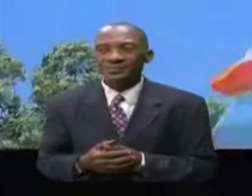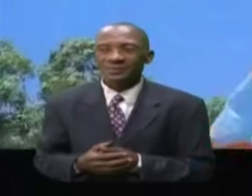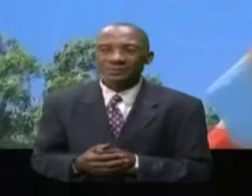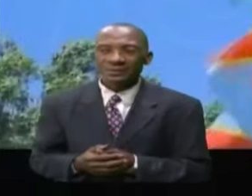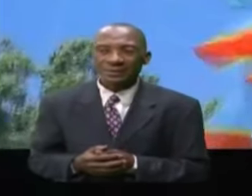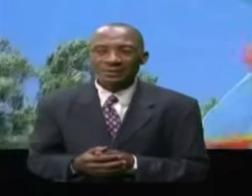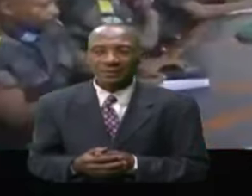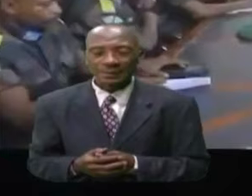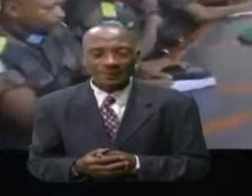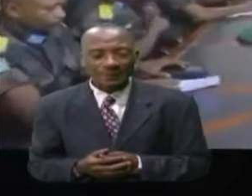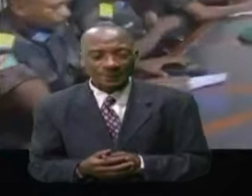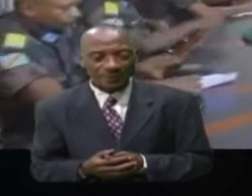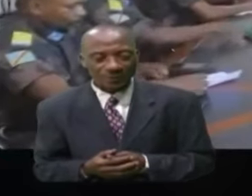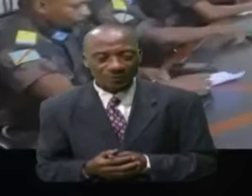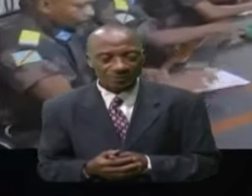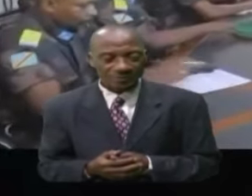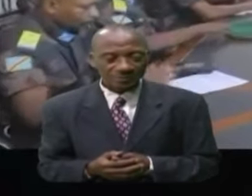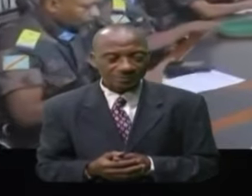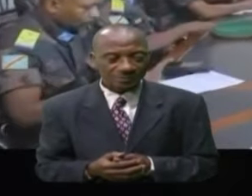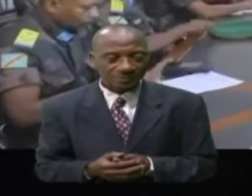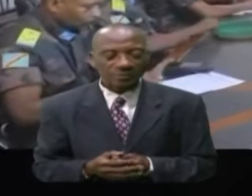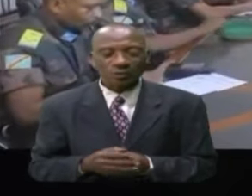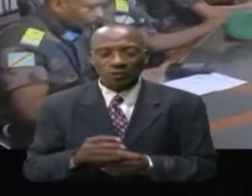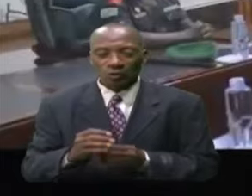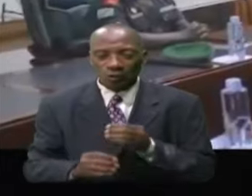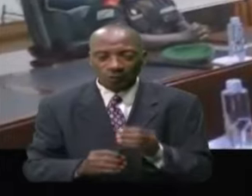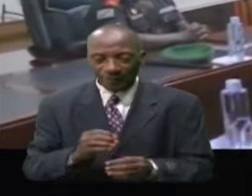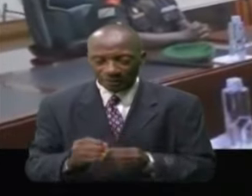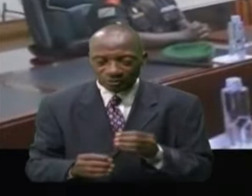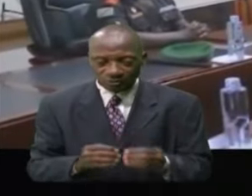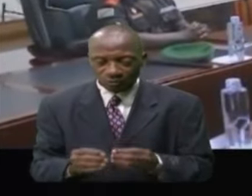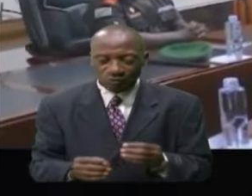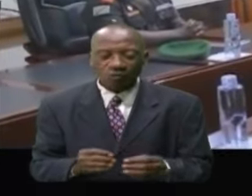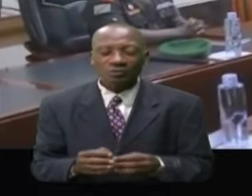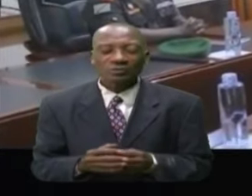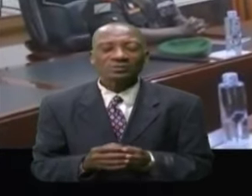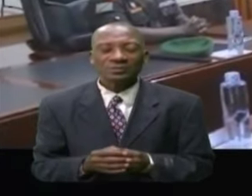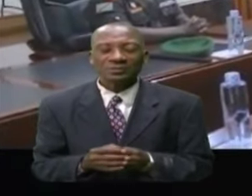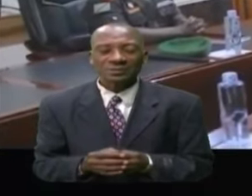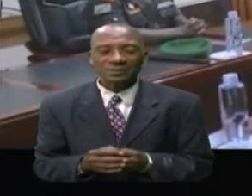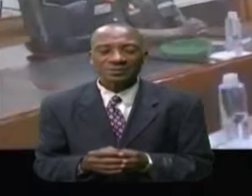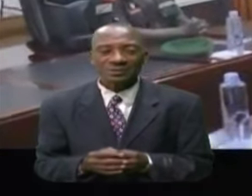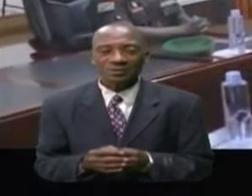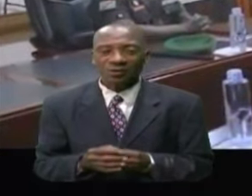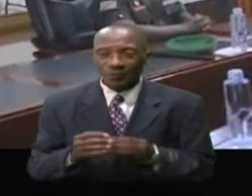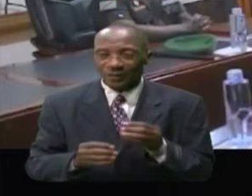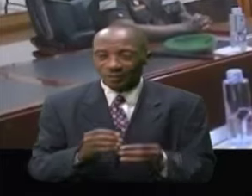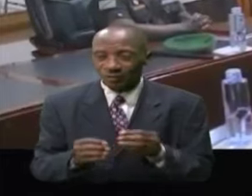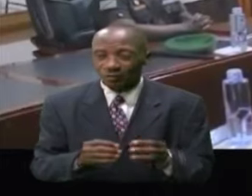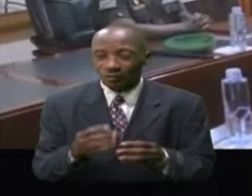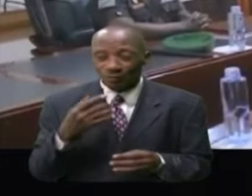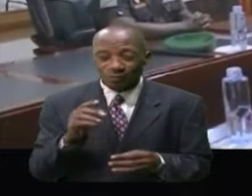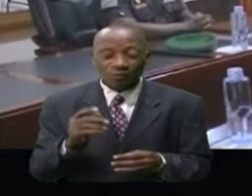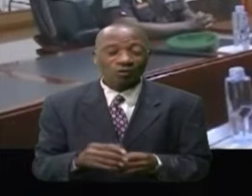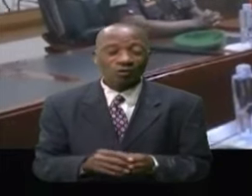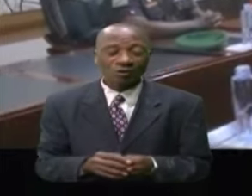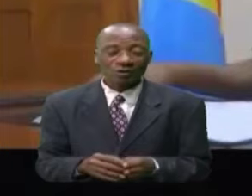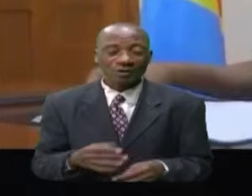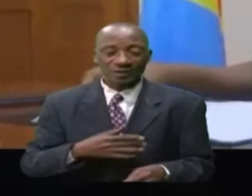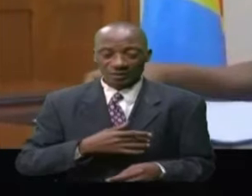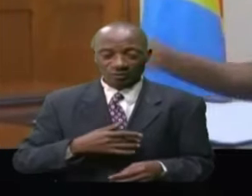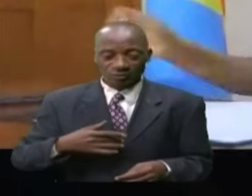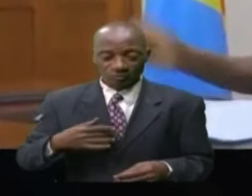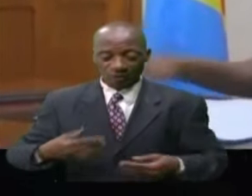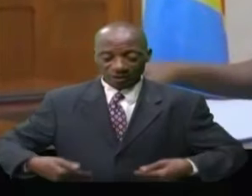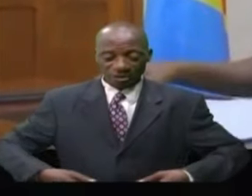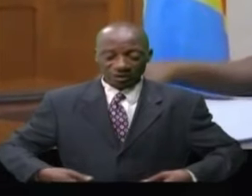Le briefing opérationnel et sécuritaire a été au centre de Neuchâtel lundi 30 octobre 2023, ici à Bounia,